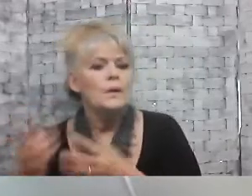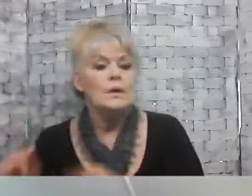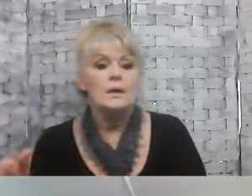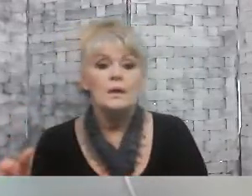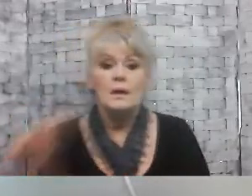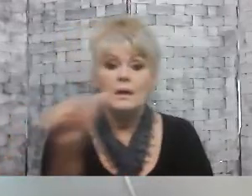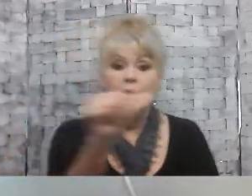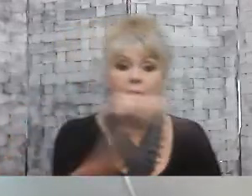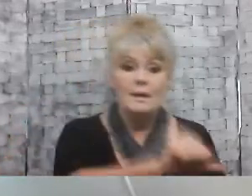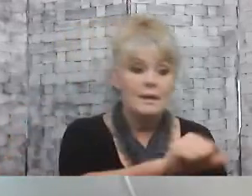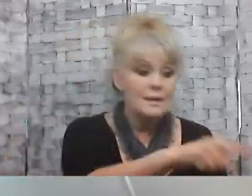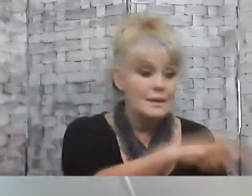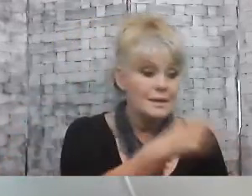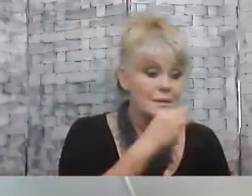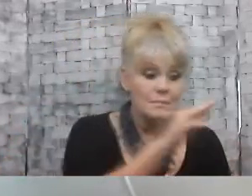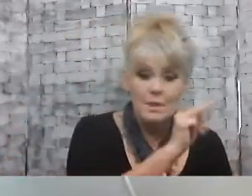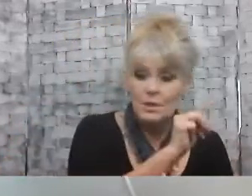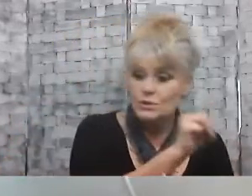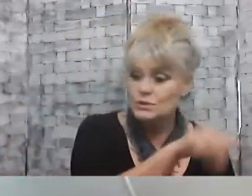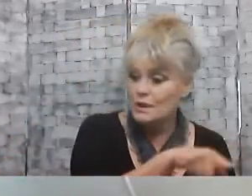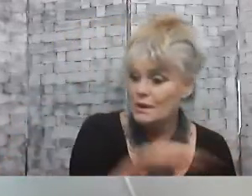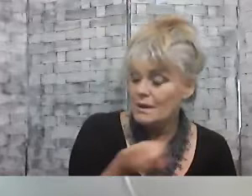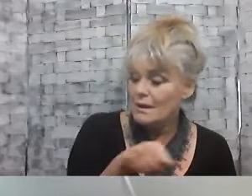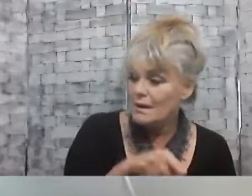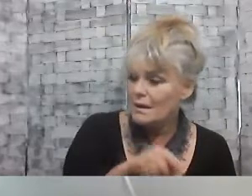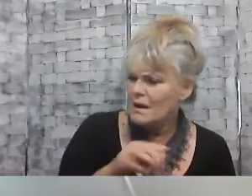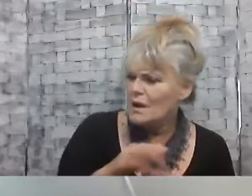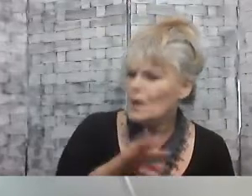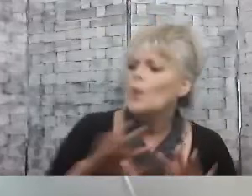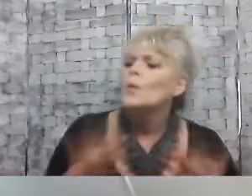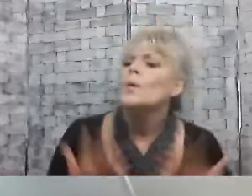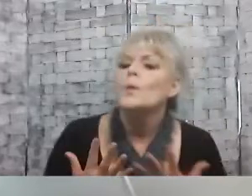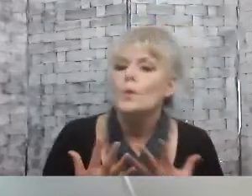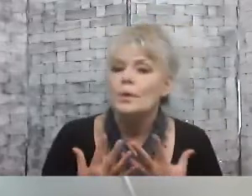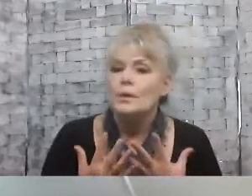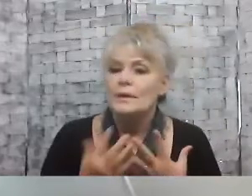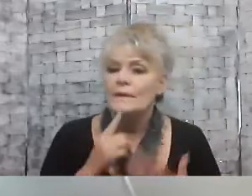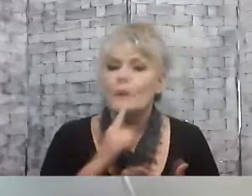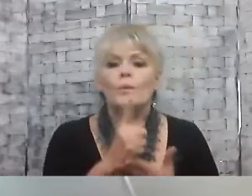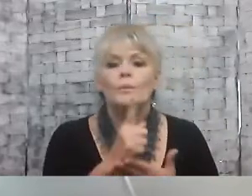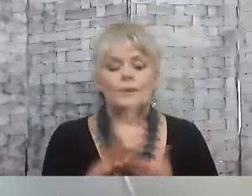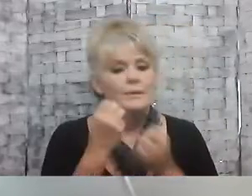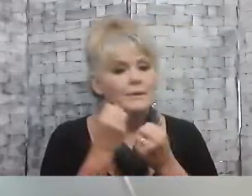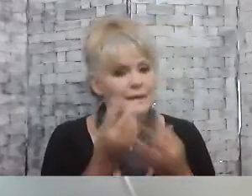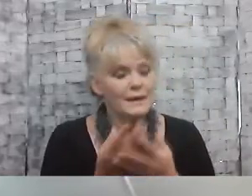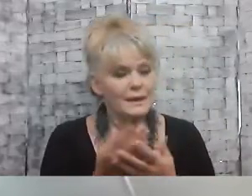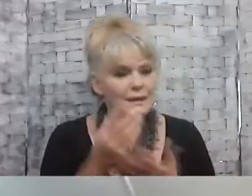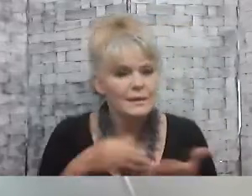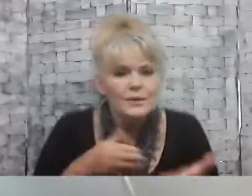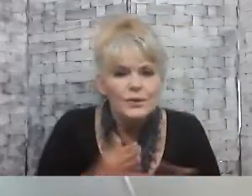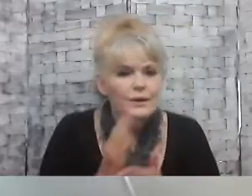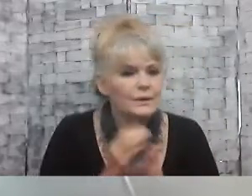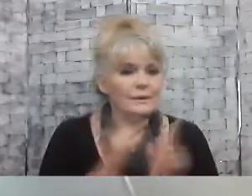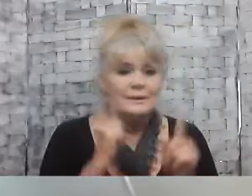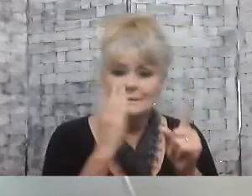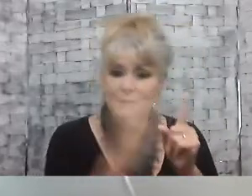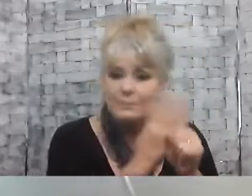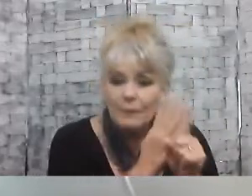Is hy disciples? Vir die apostels? Nee, hoe het hy die opdragte gegee?